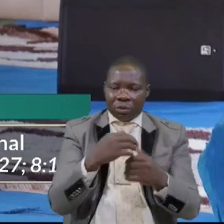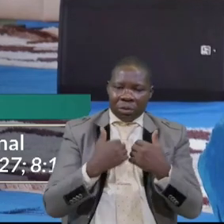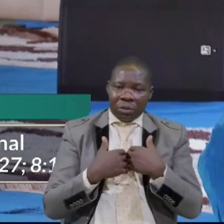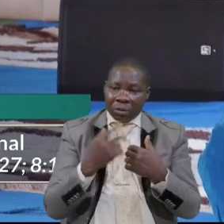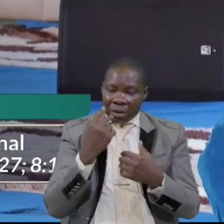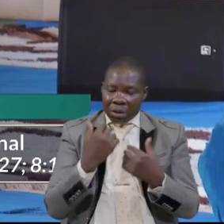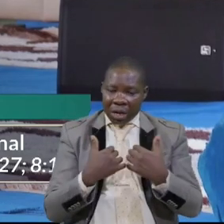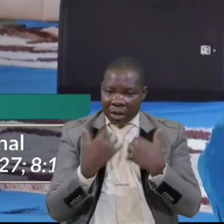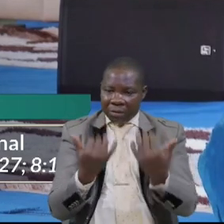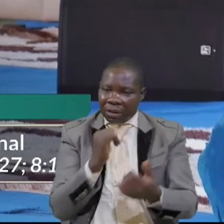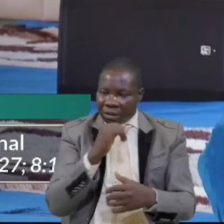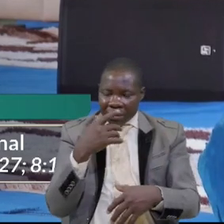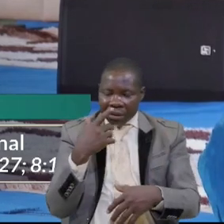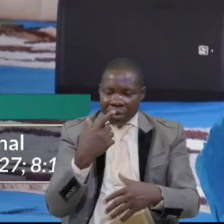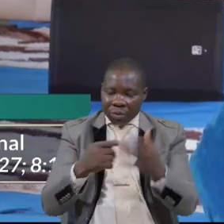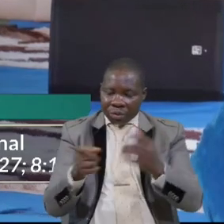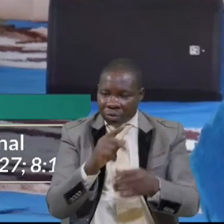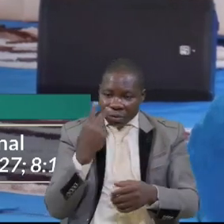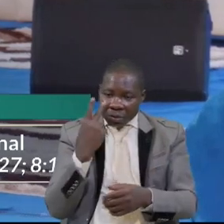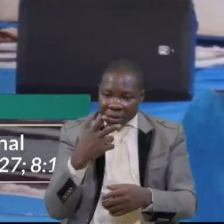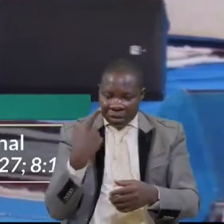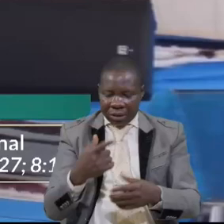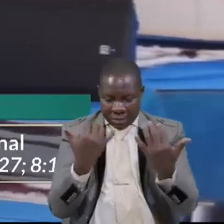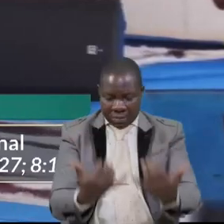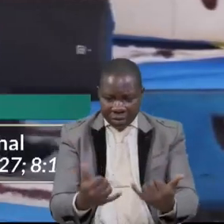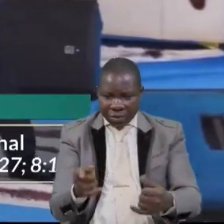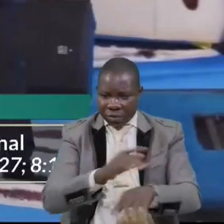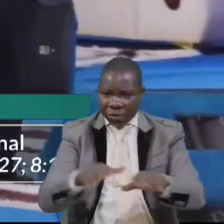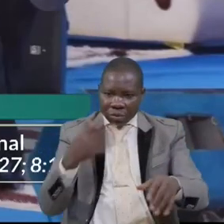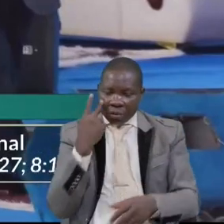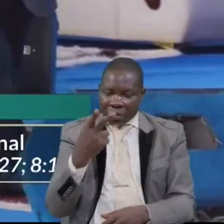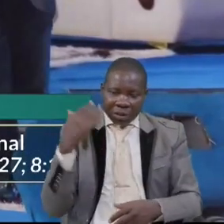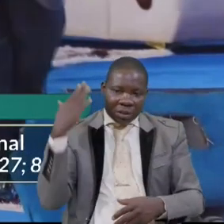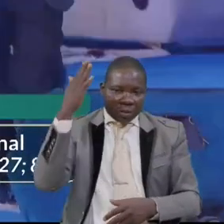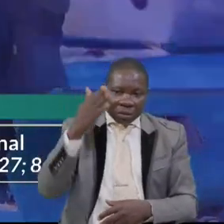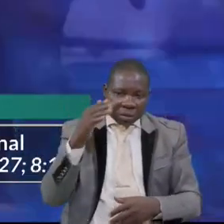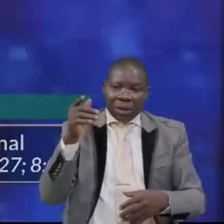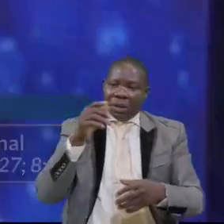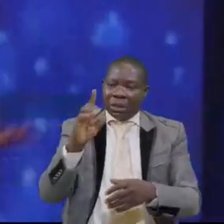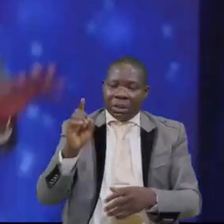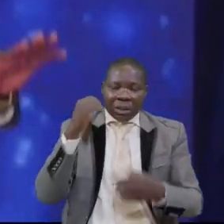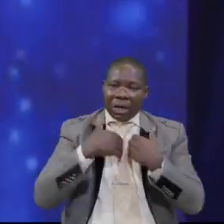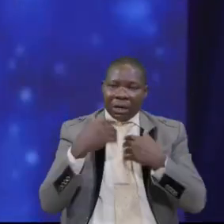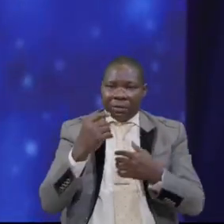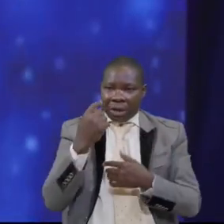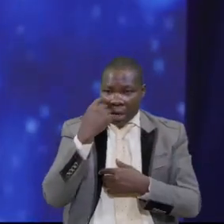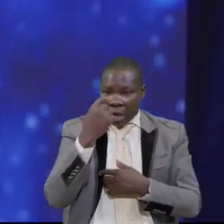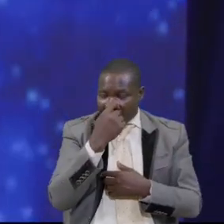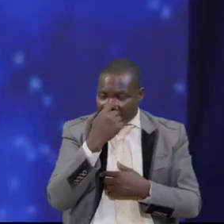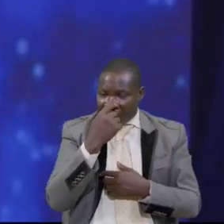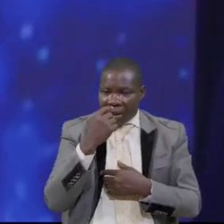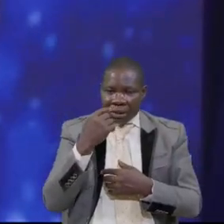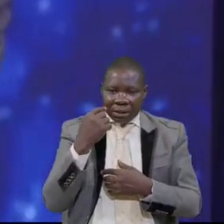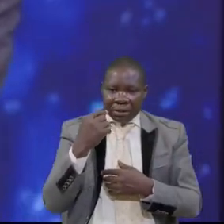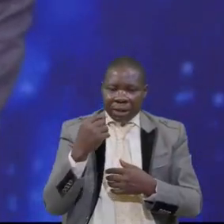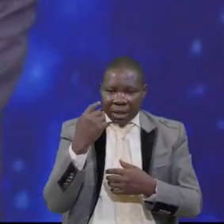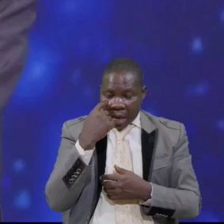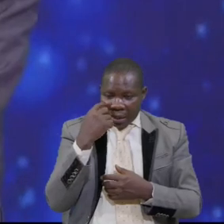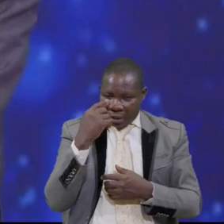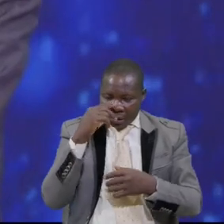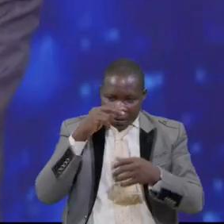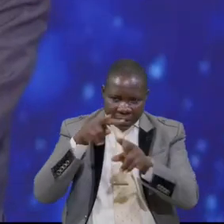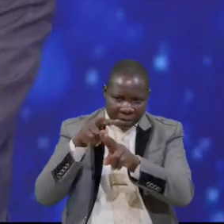tu ne vois que le présent, tu ne vois pas l'avenir. Il avait premièrement la vie. Il avait la vision et la perception.